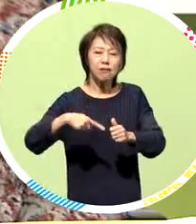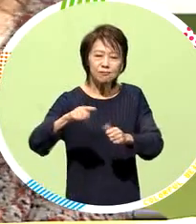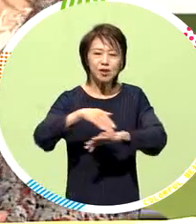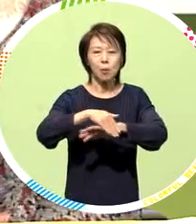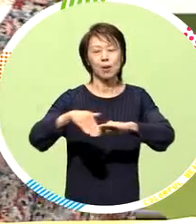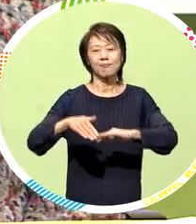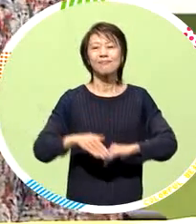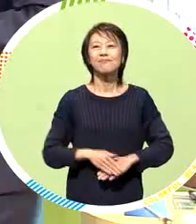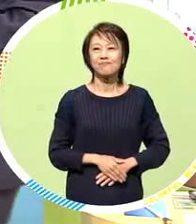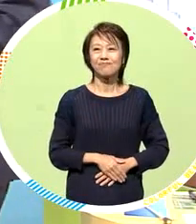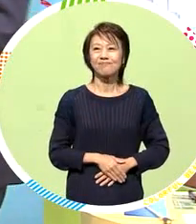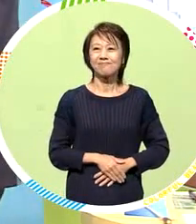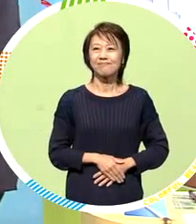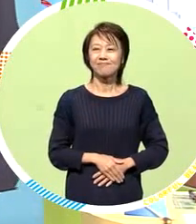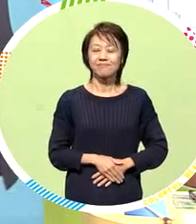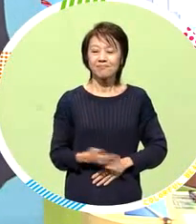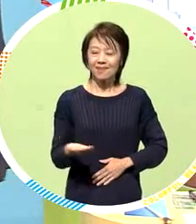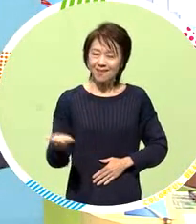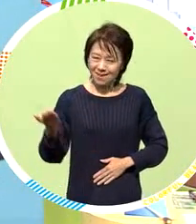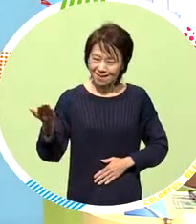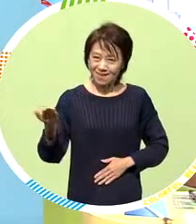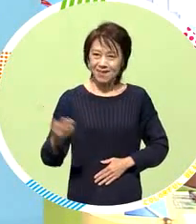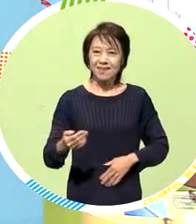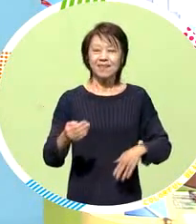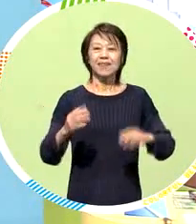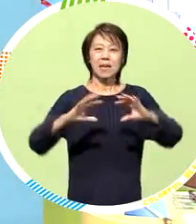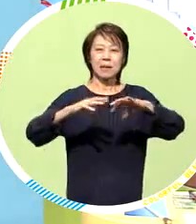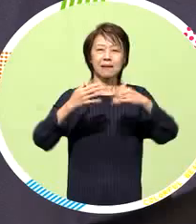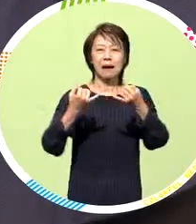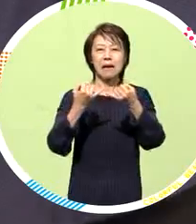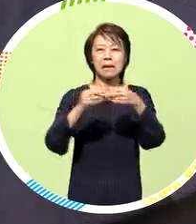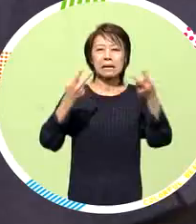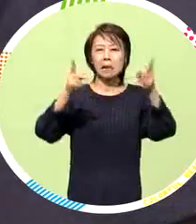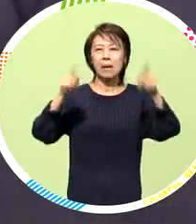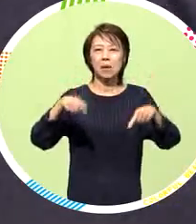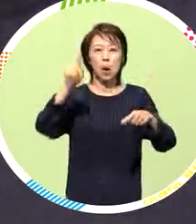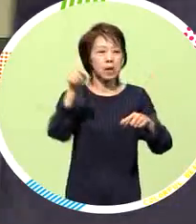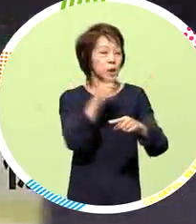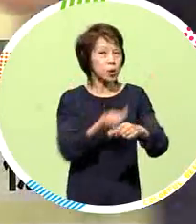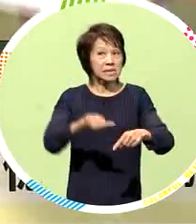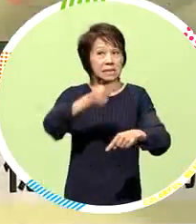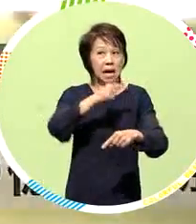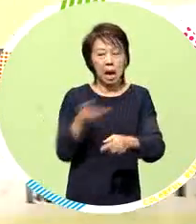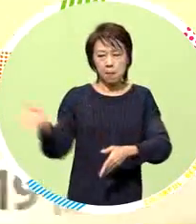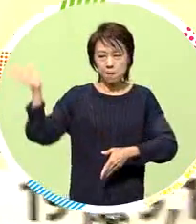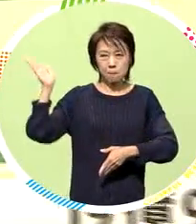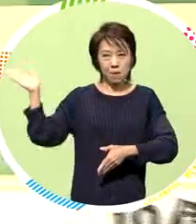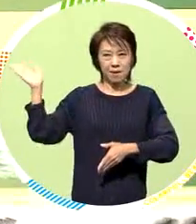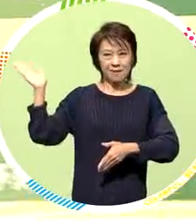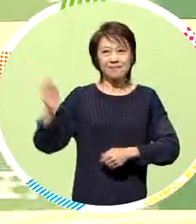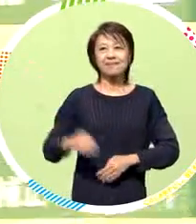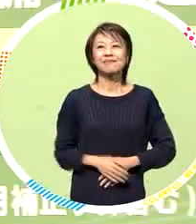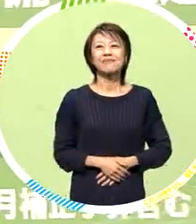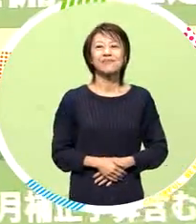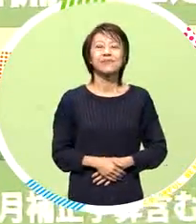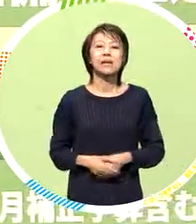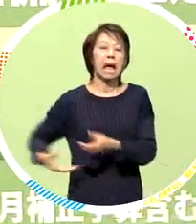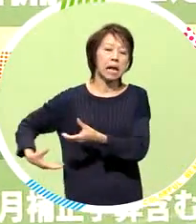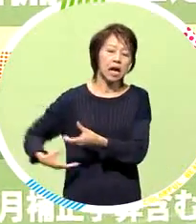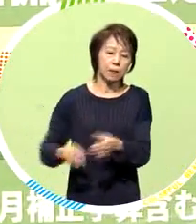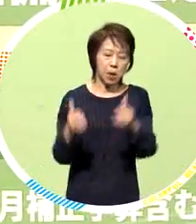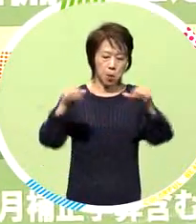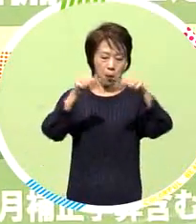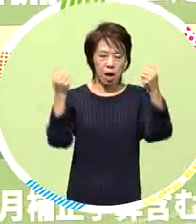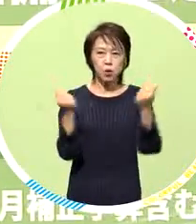って知事段階的イベントが大蛇からこの近くにあるようですねねえラグビーワールドカップ